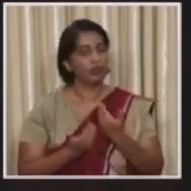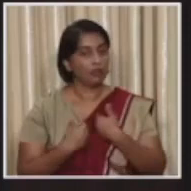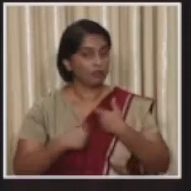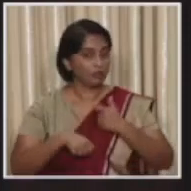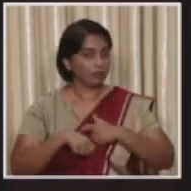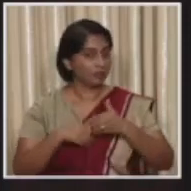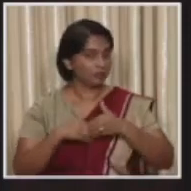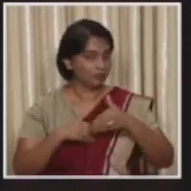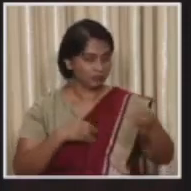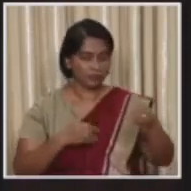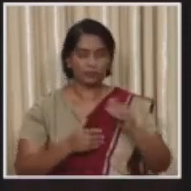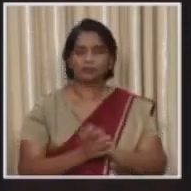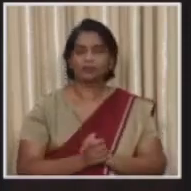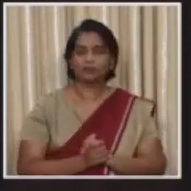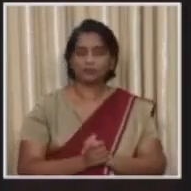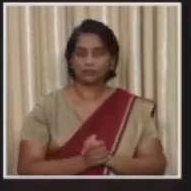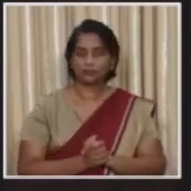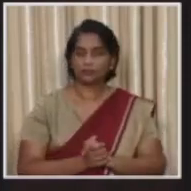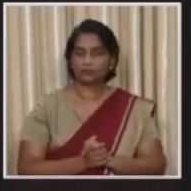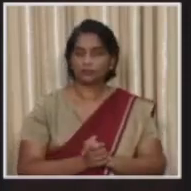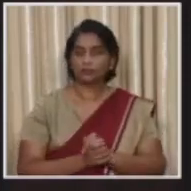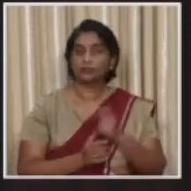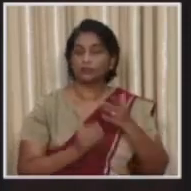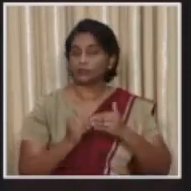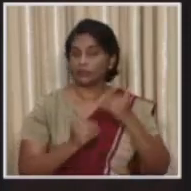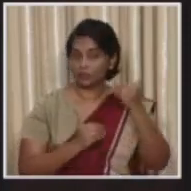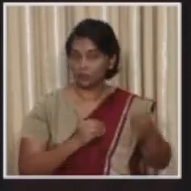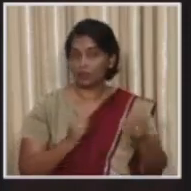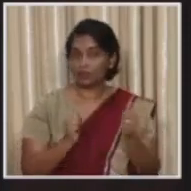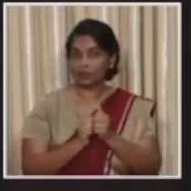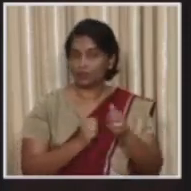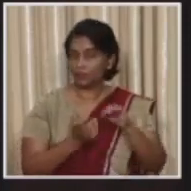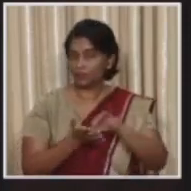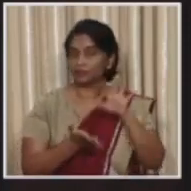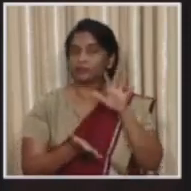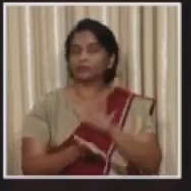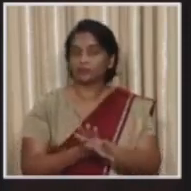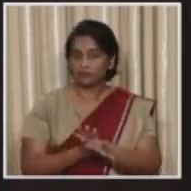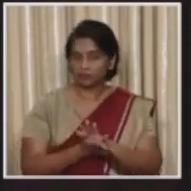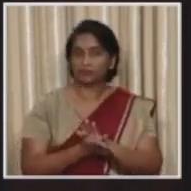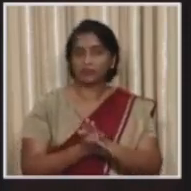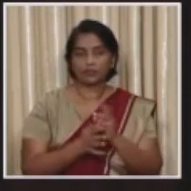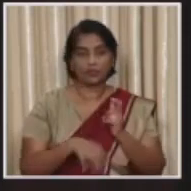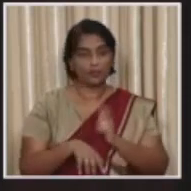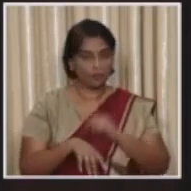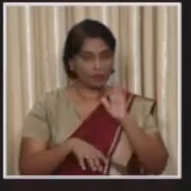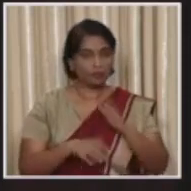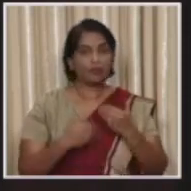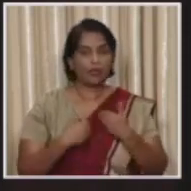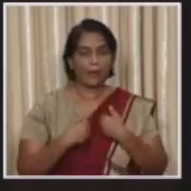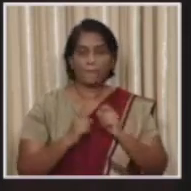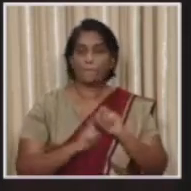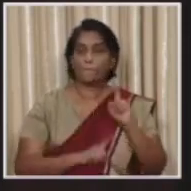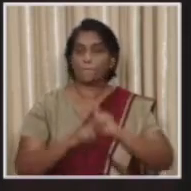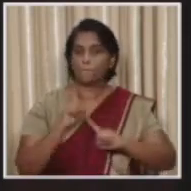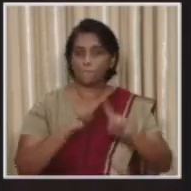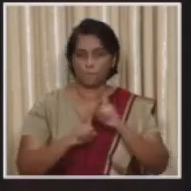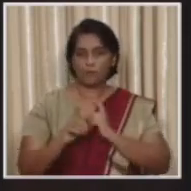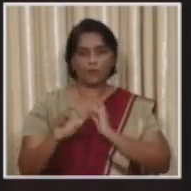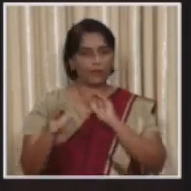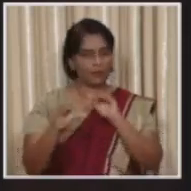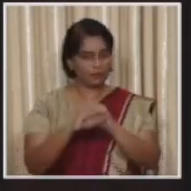කාලේ මේ ඉදිරි පියවර ගැනීම සිදුවන අවස්ථාවේ අපි මේ පාර්ලිමේන්තුව නියෝජනය